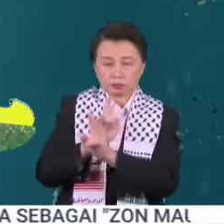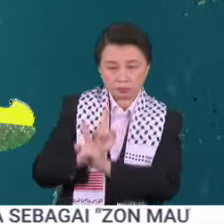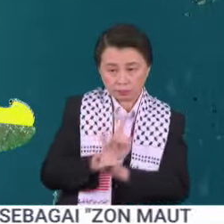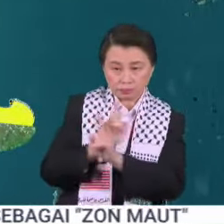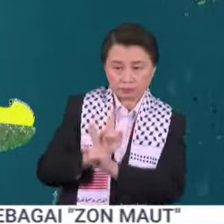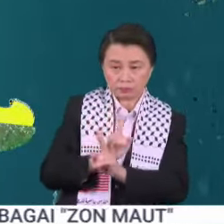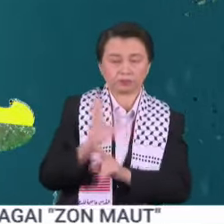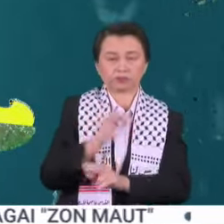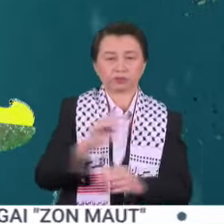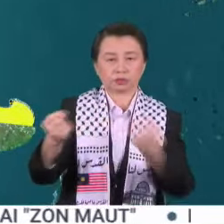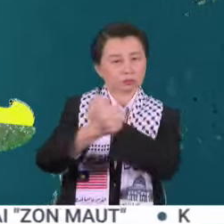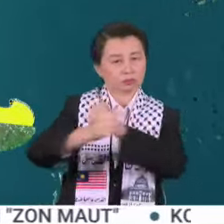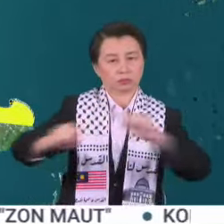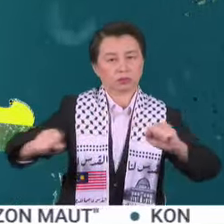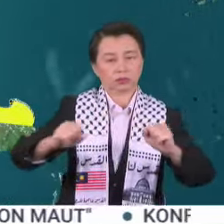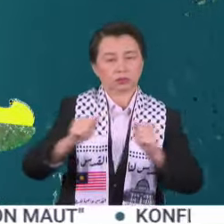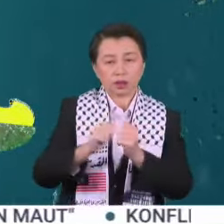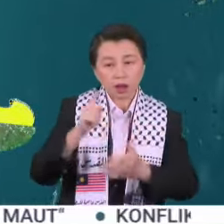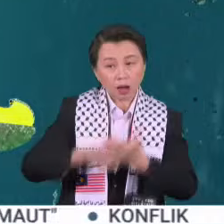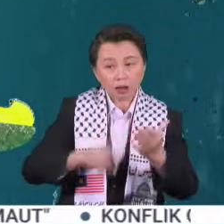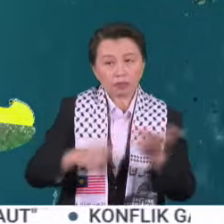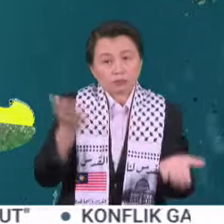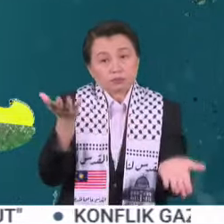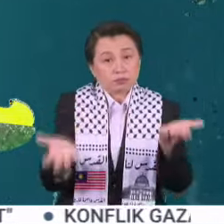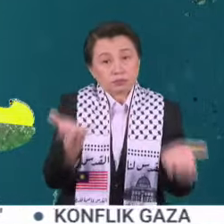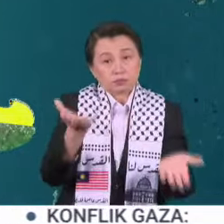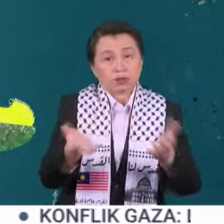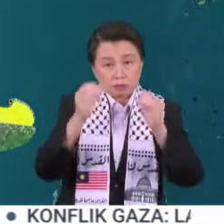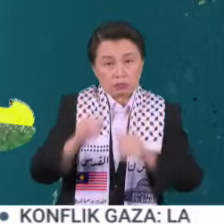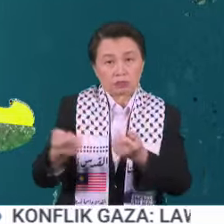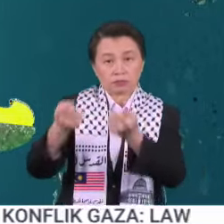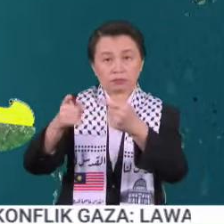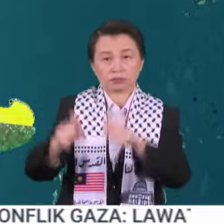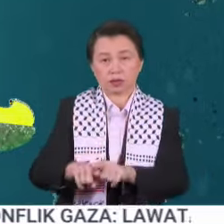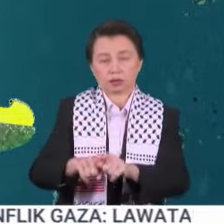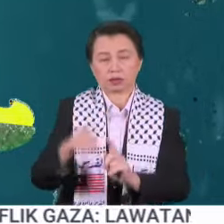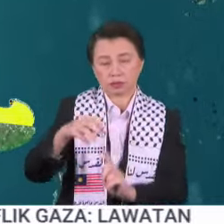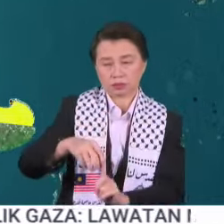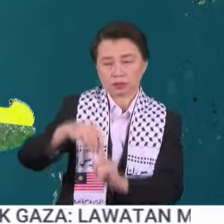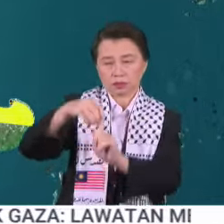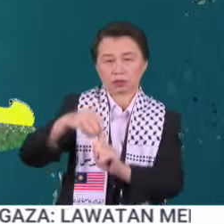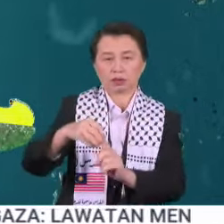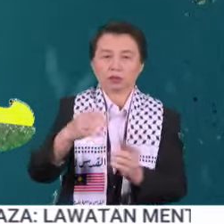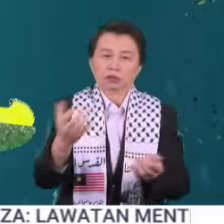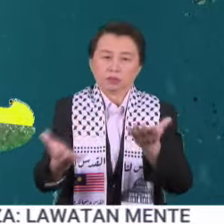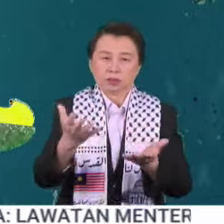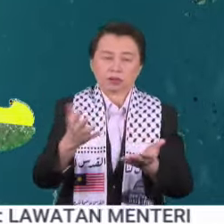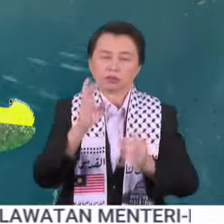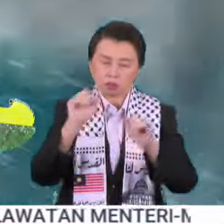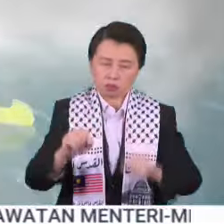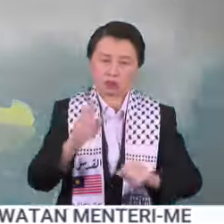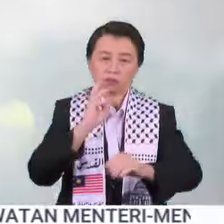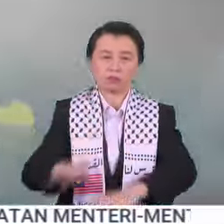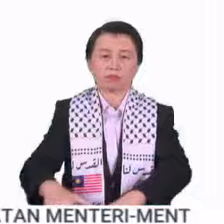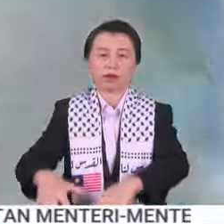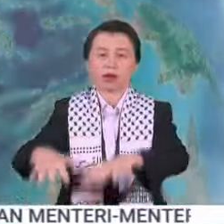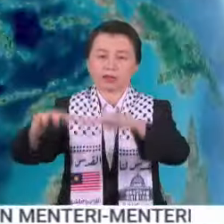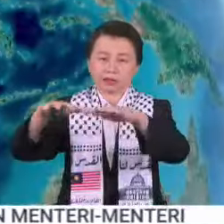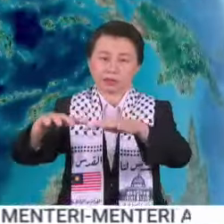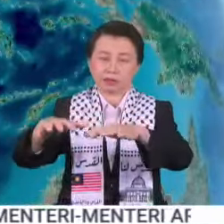berhati-hati dan bersiap siagalah dengan sebarang kemungkinan yang boleh berlaku terutamanya kemungkinan banjir. Baik, seterusnya